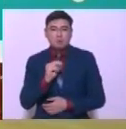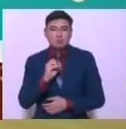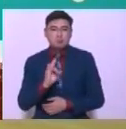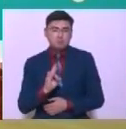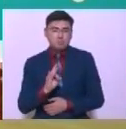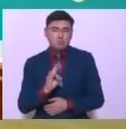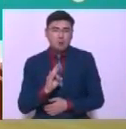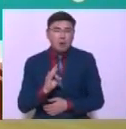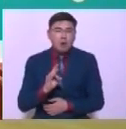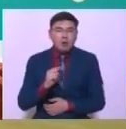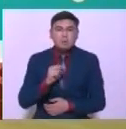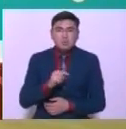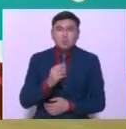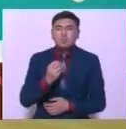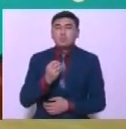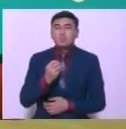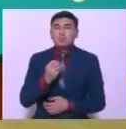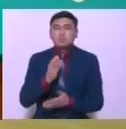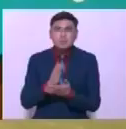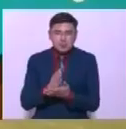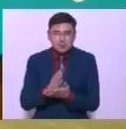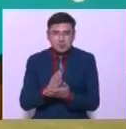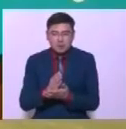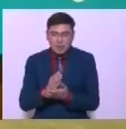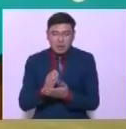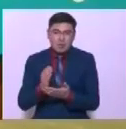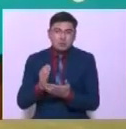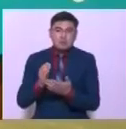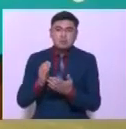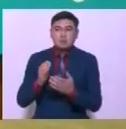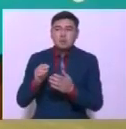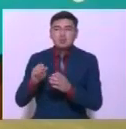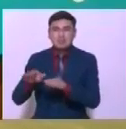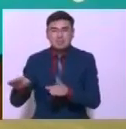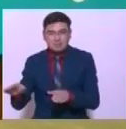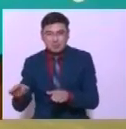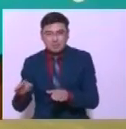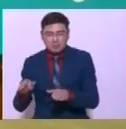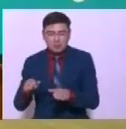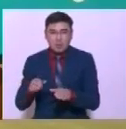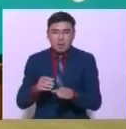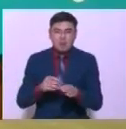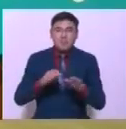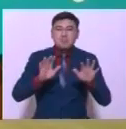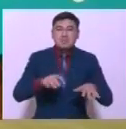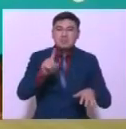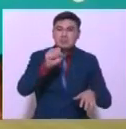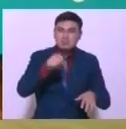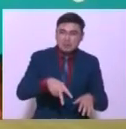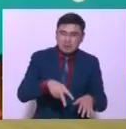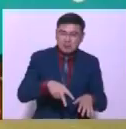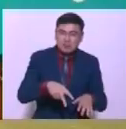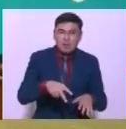заңды болуы, одан бөлек олардың оқушыларды жаттықтыратын спорт залдарының